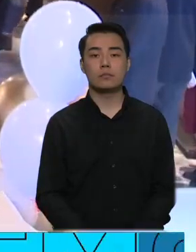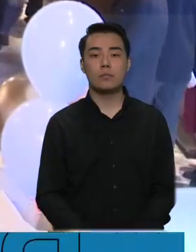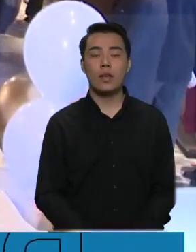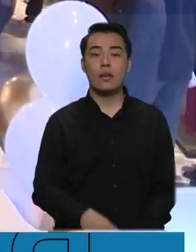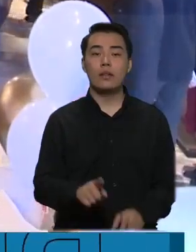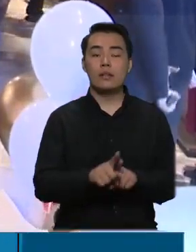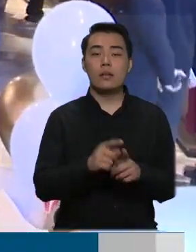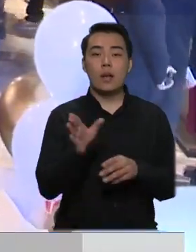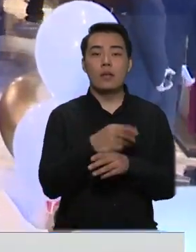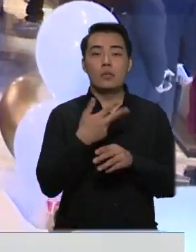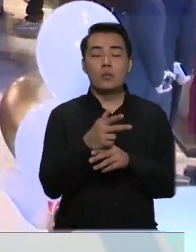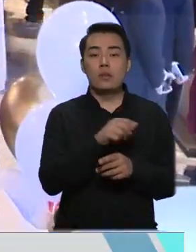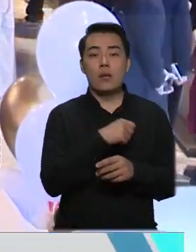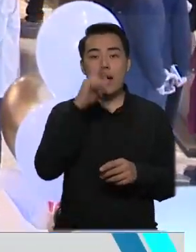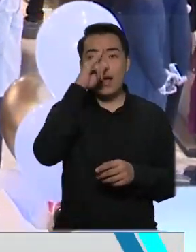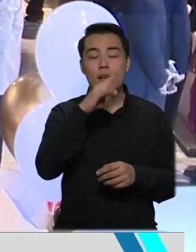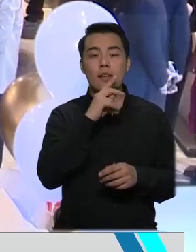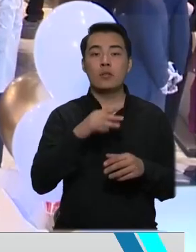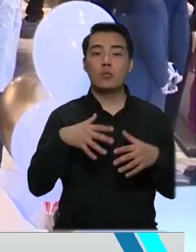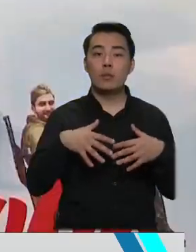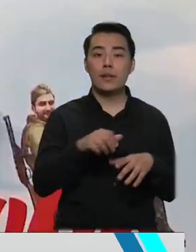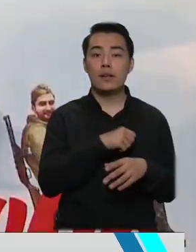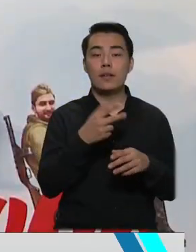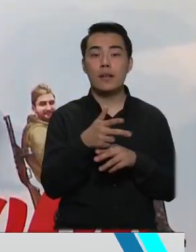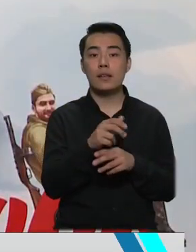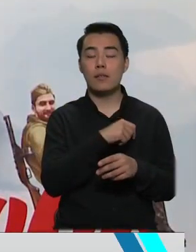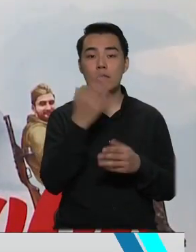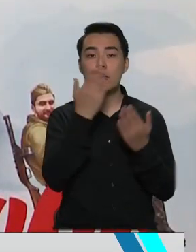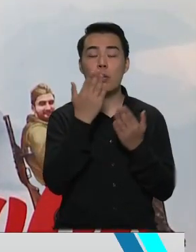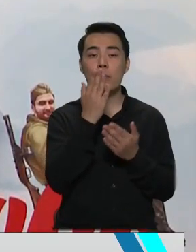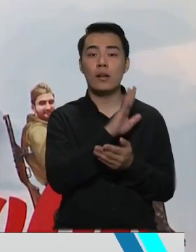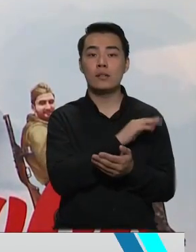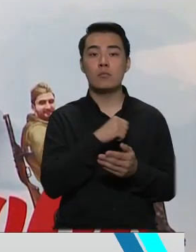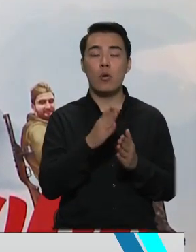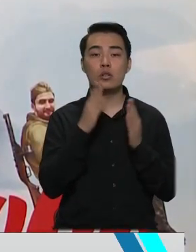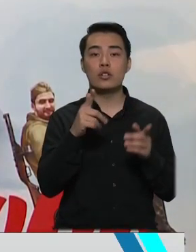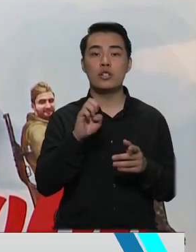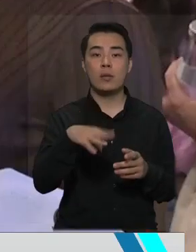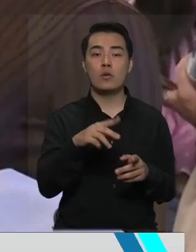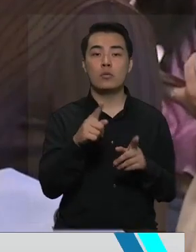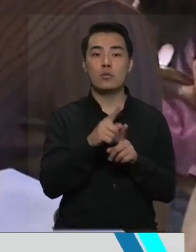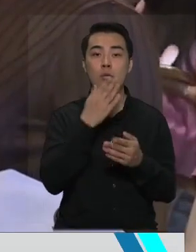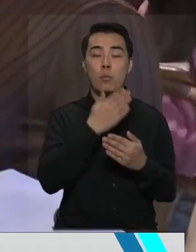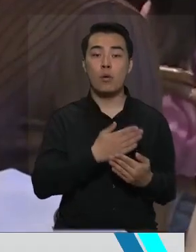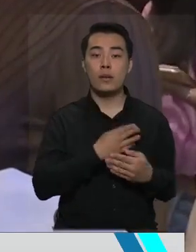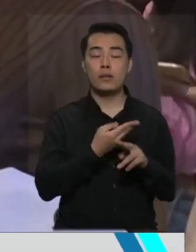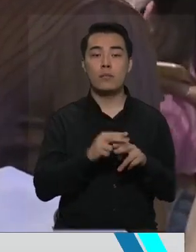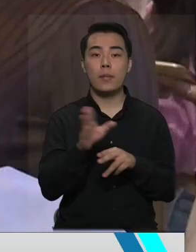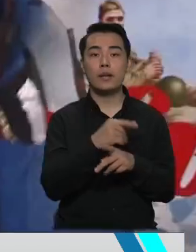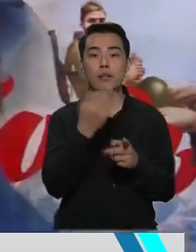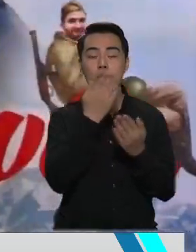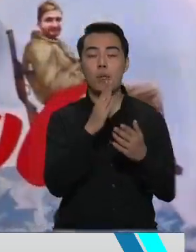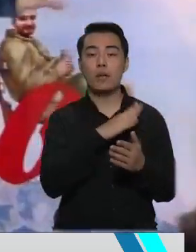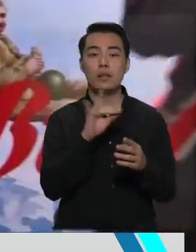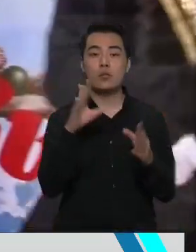премьера совместного труда казахстанских и грузинских кинематографистов фильм Больше чем любовь в Алматы собрала много ценителей хорошего кино и прошла